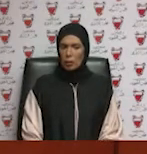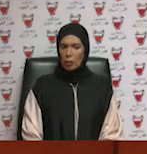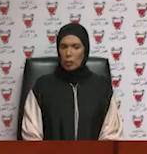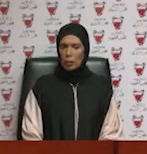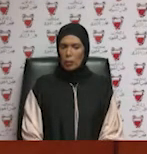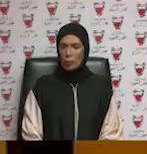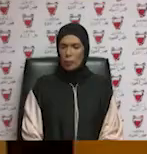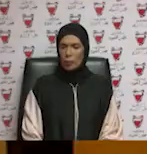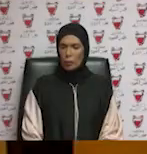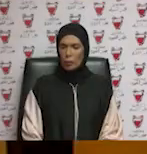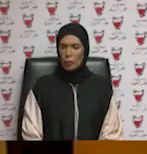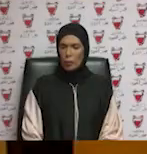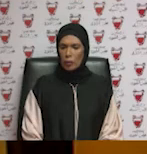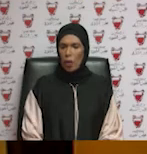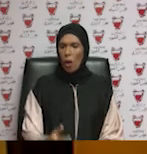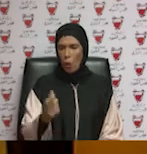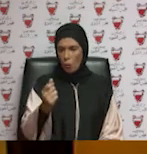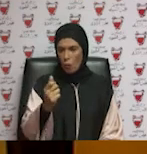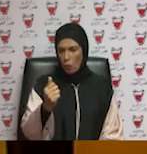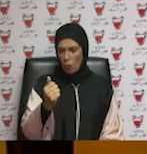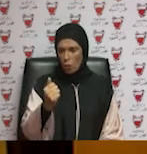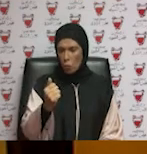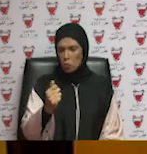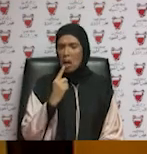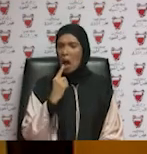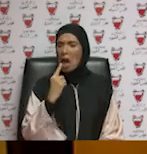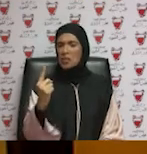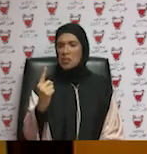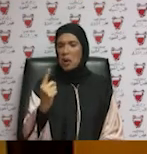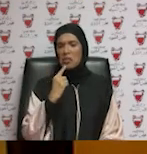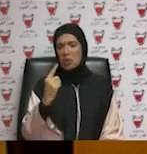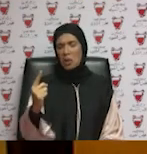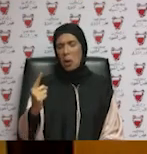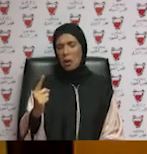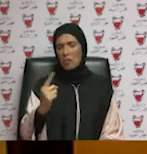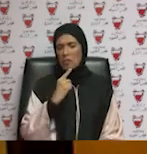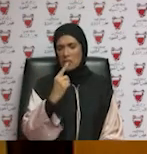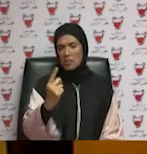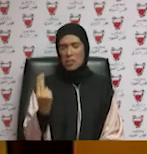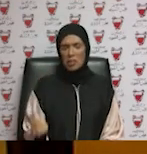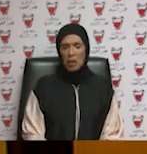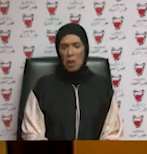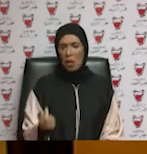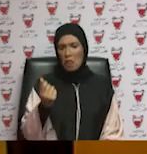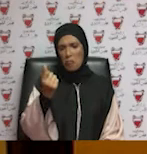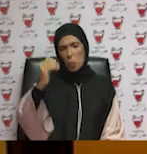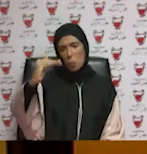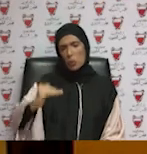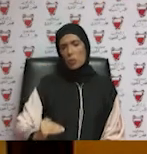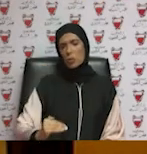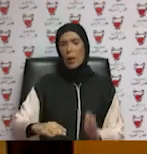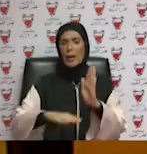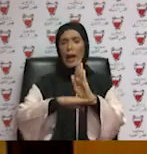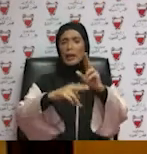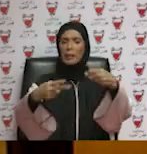والرسم التجديد هو مجرد 10 دينار في السنة، يعني مو ذاك المبلغ العود، لكن الجزء الأكبر